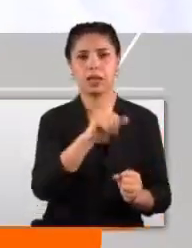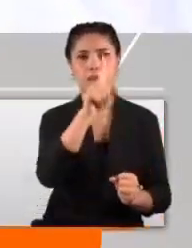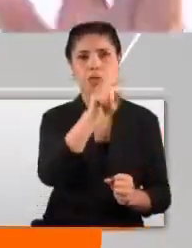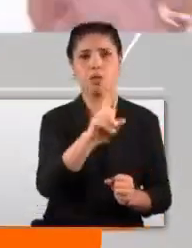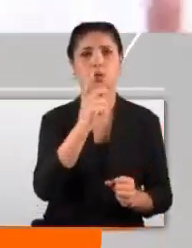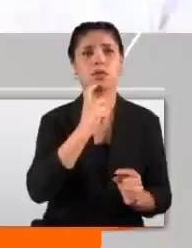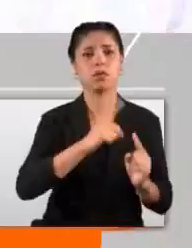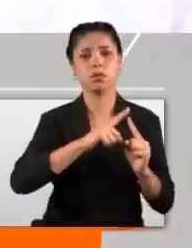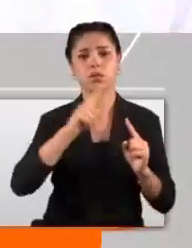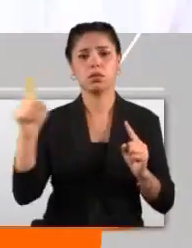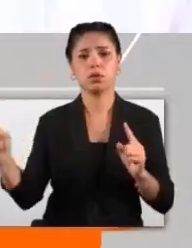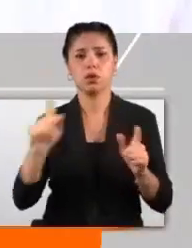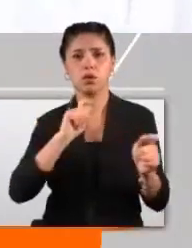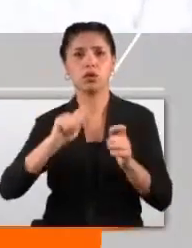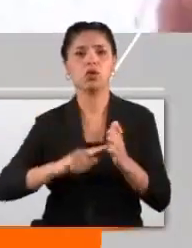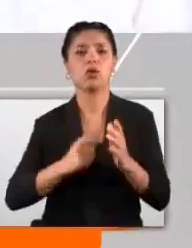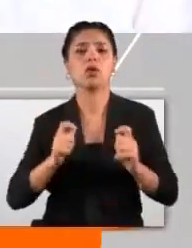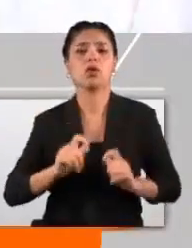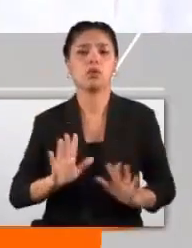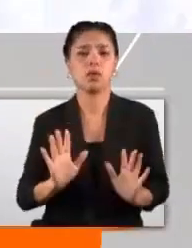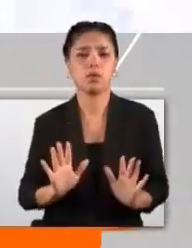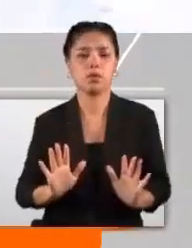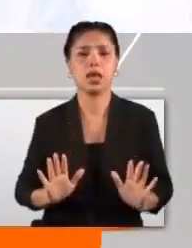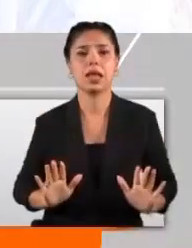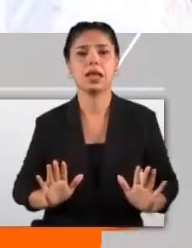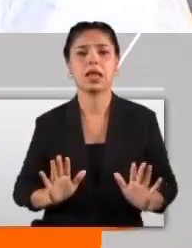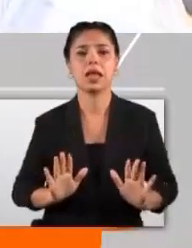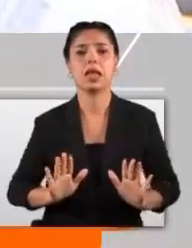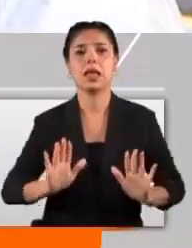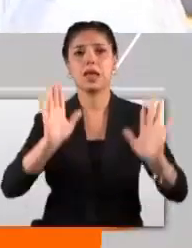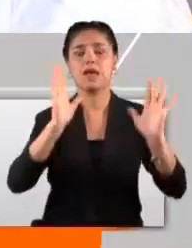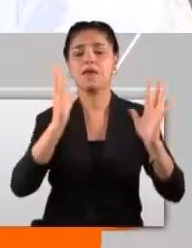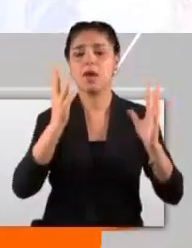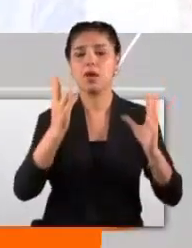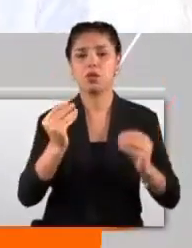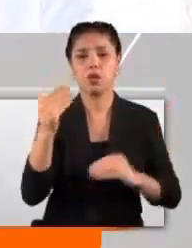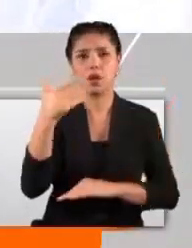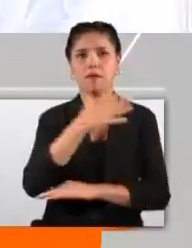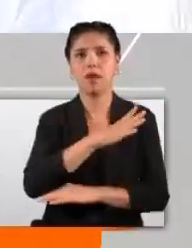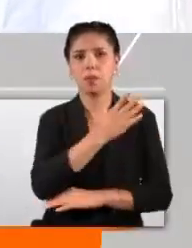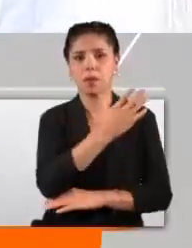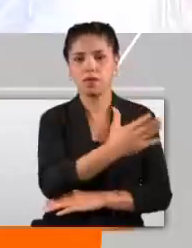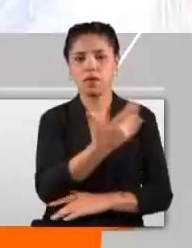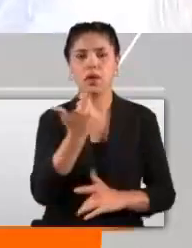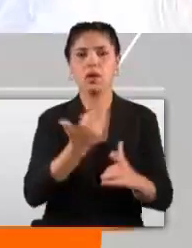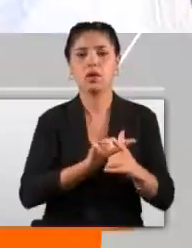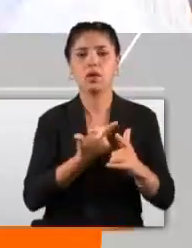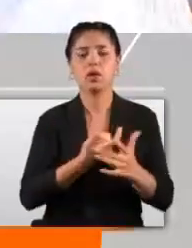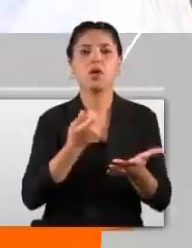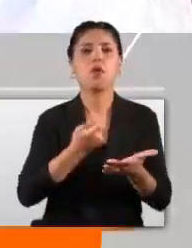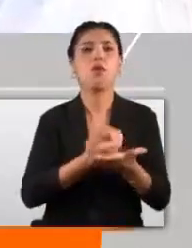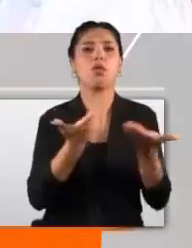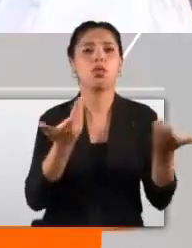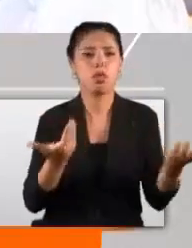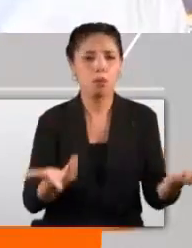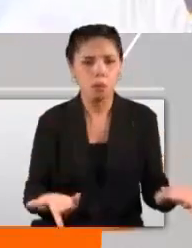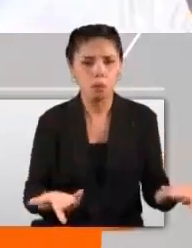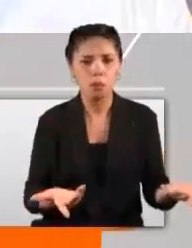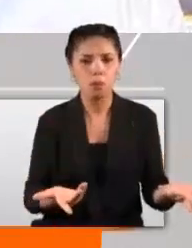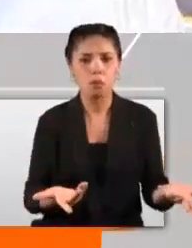beri kontrat imzalayamadık. İflas masasında bir şirketle karşı karşıyayım. Kirasını ödemekte zorluk